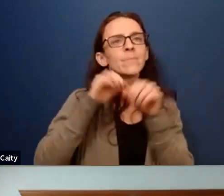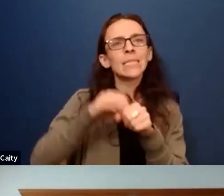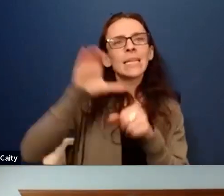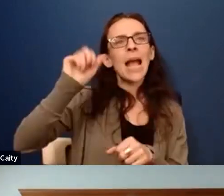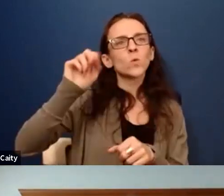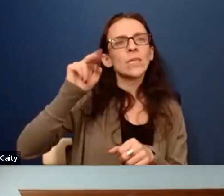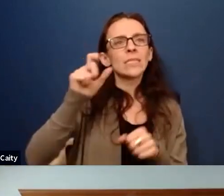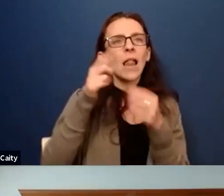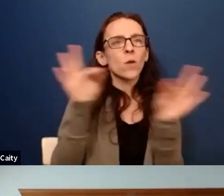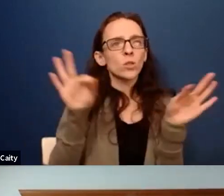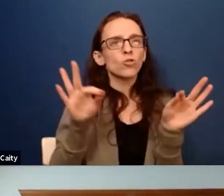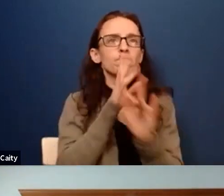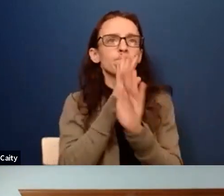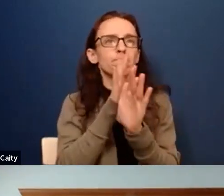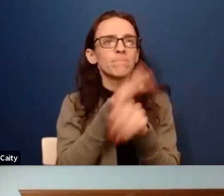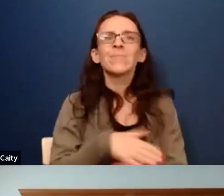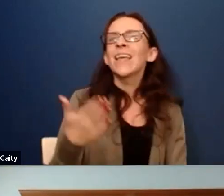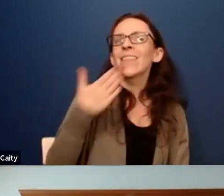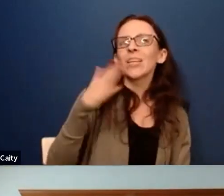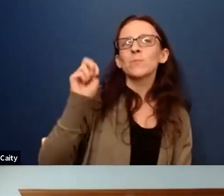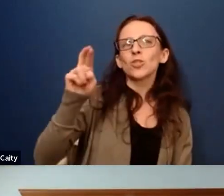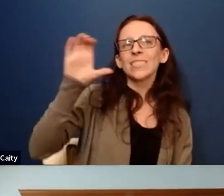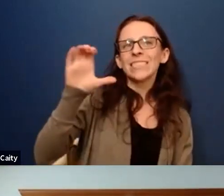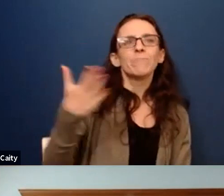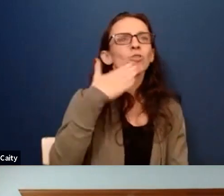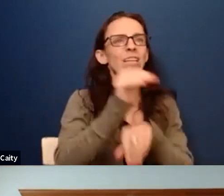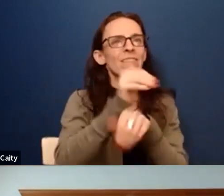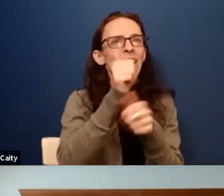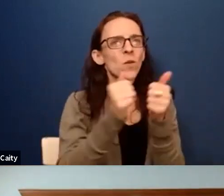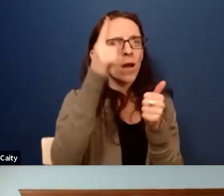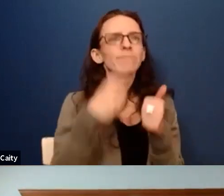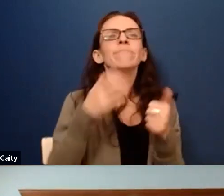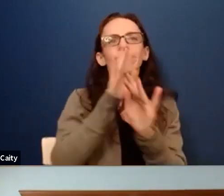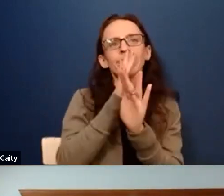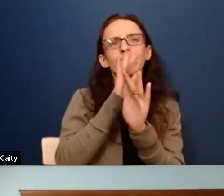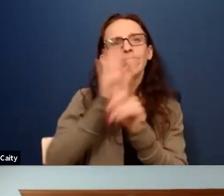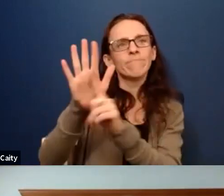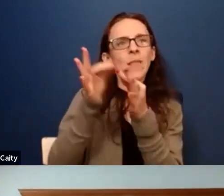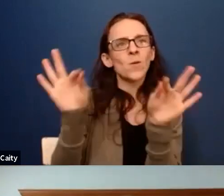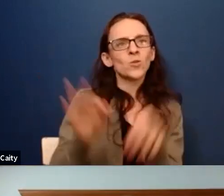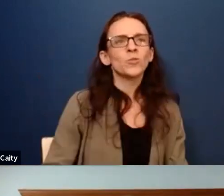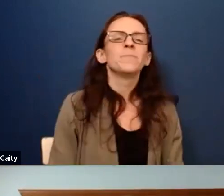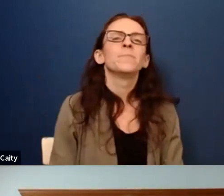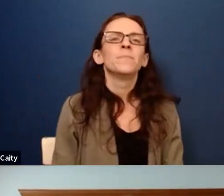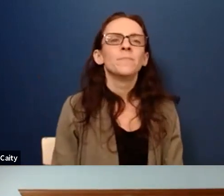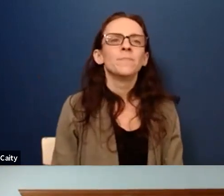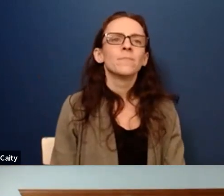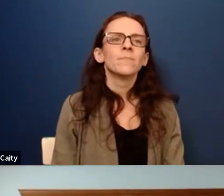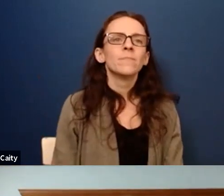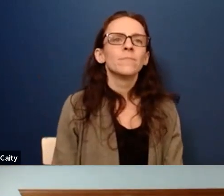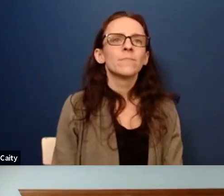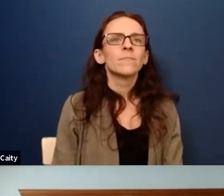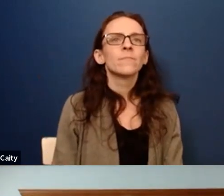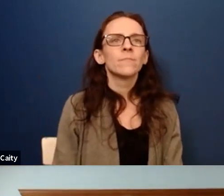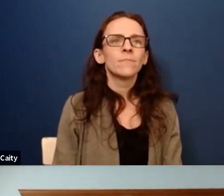Cantonese. And thank you, Mr. Contempasses. Good evening, everyone. 大家好，我係今晚嘅同步翻譯，我係 Anna。咁大家見到個地球儀